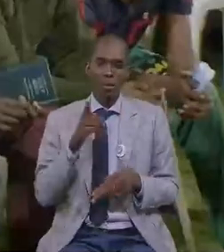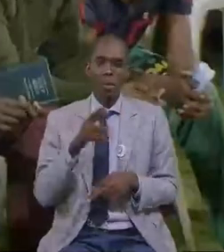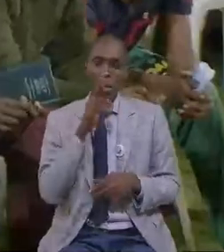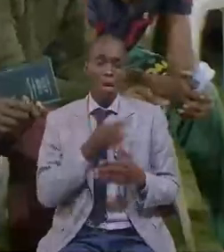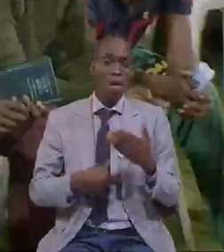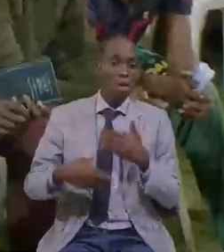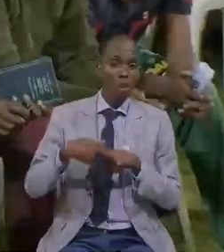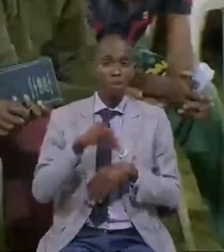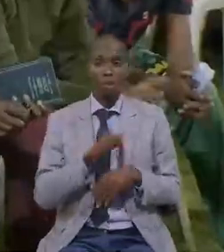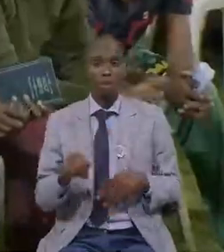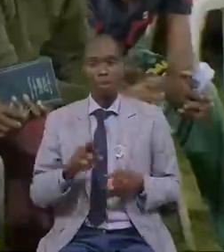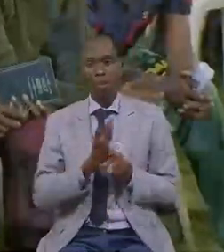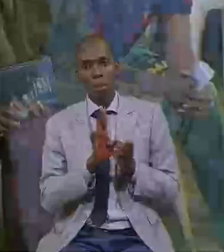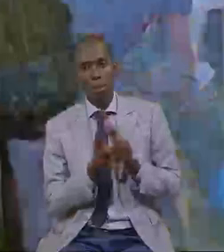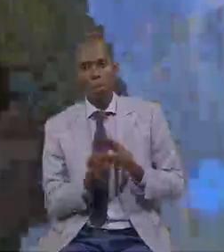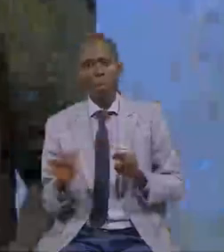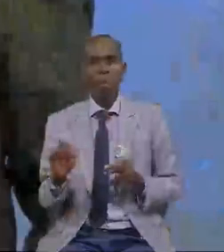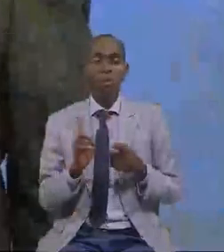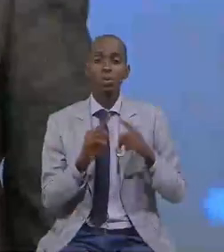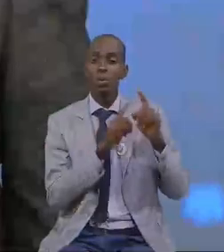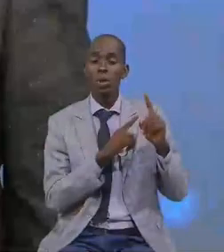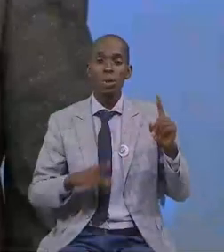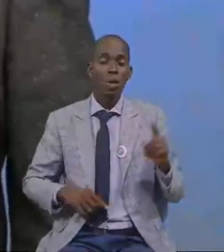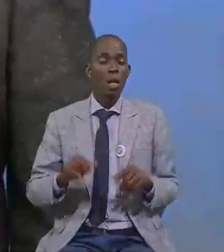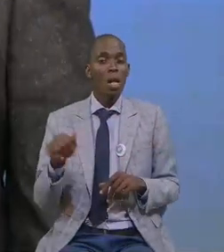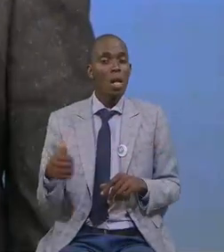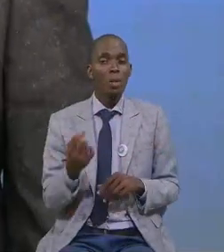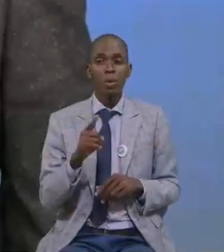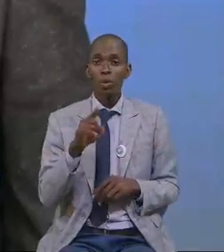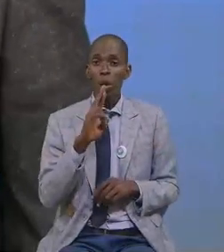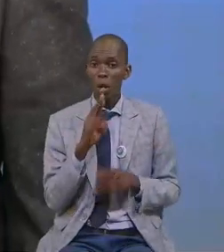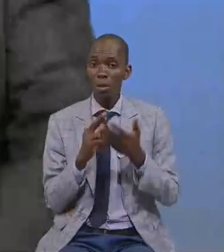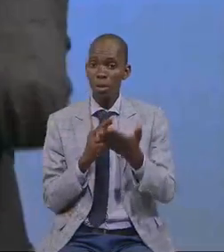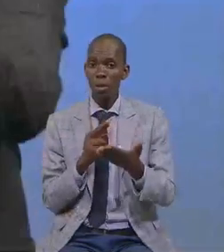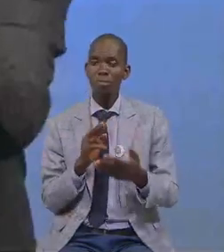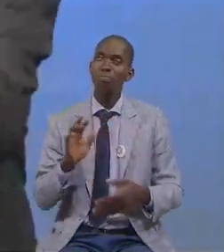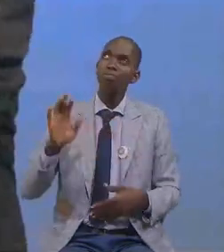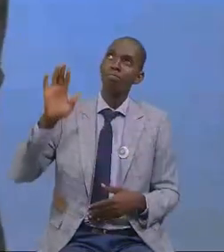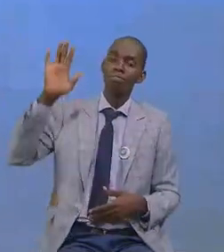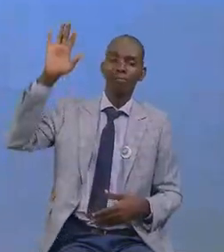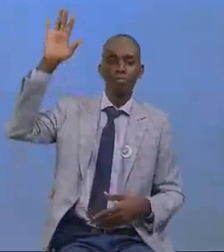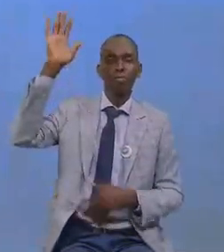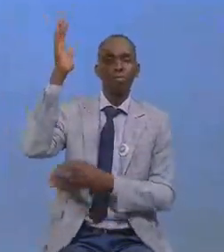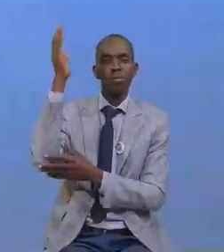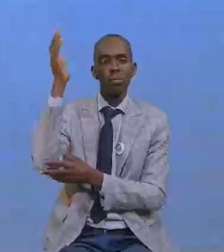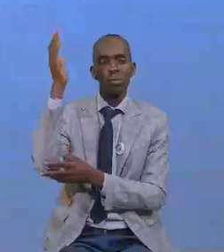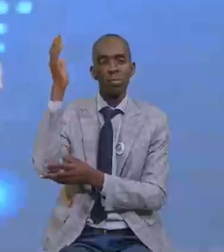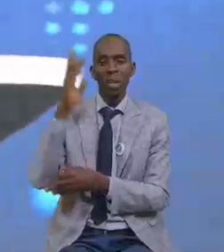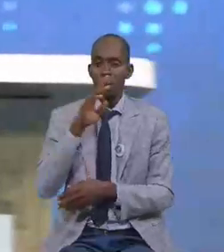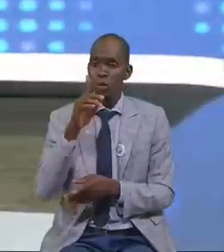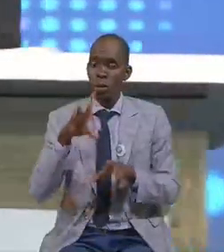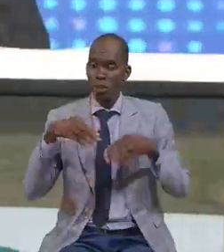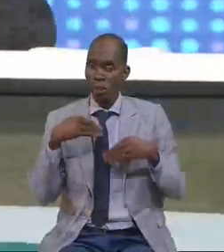tu te repens. Tu viens au Seigneur, où que tu te trouves, lève la main là, où que tu te trouves, tu es